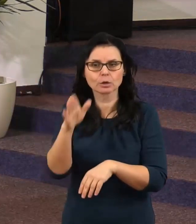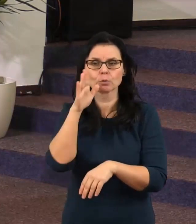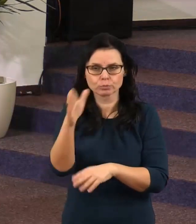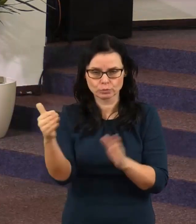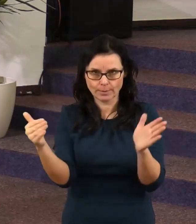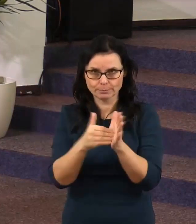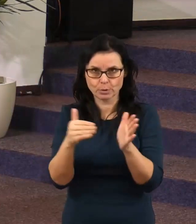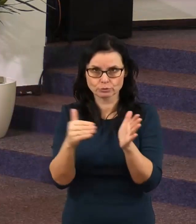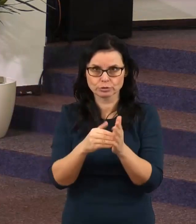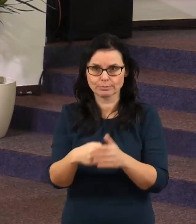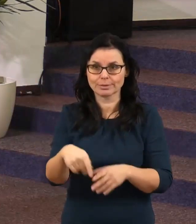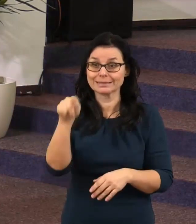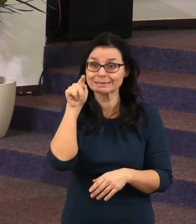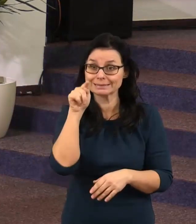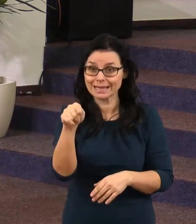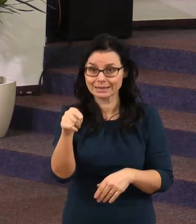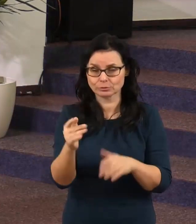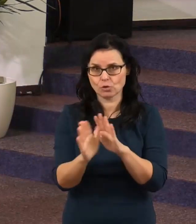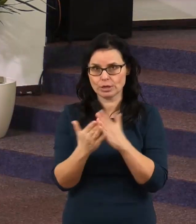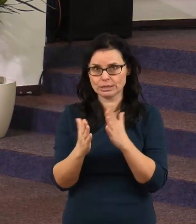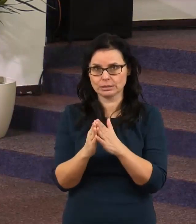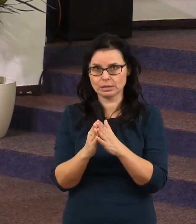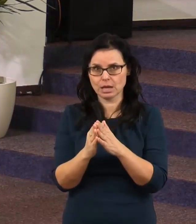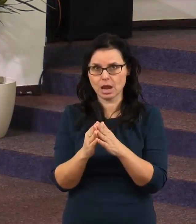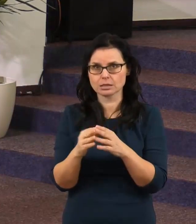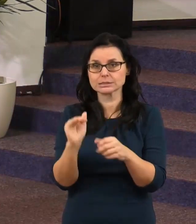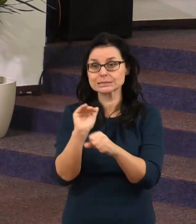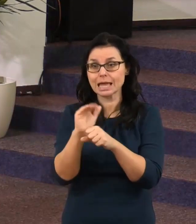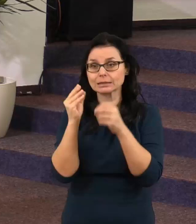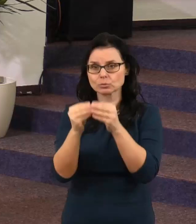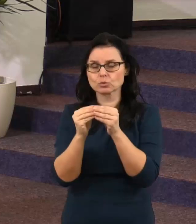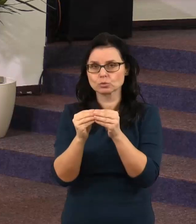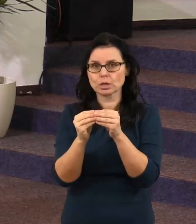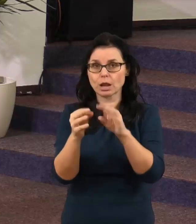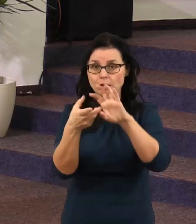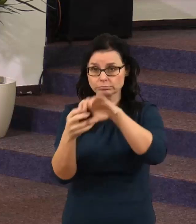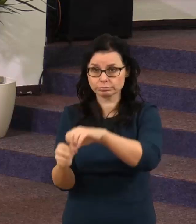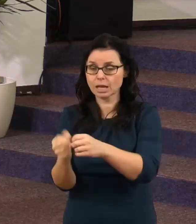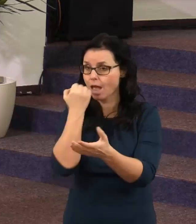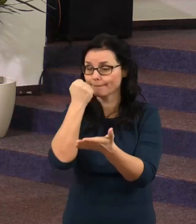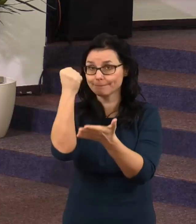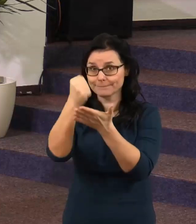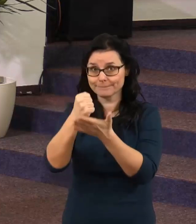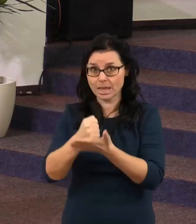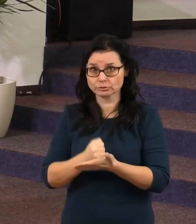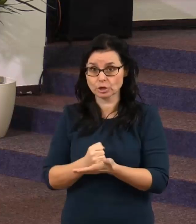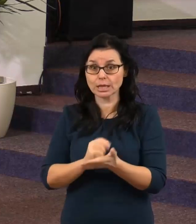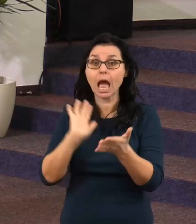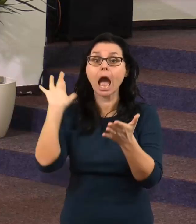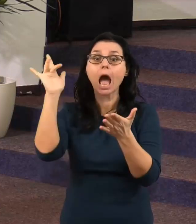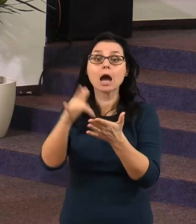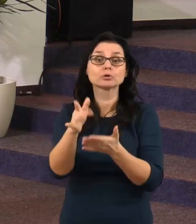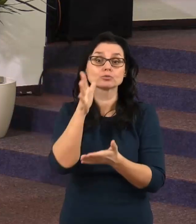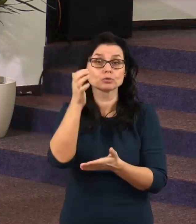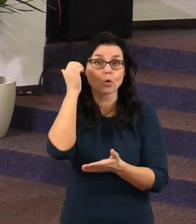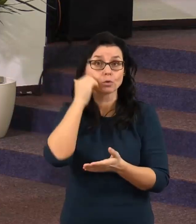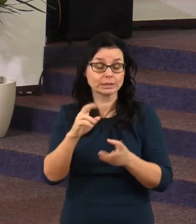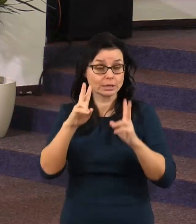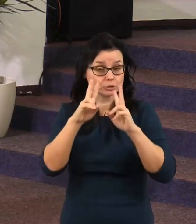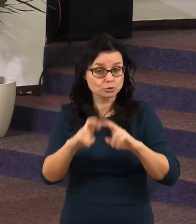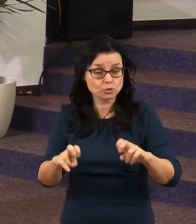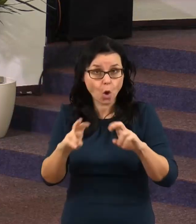této knihy. Zapečetí. Ano. Až ji budou lidé zpytovat